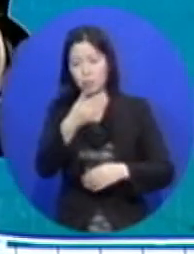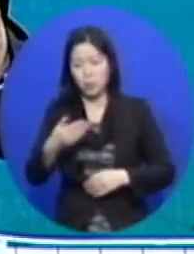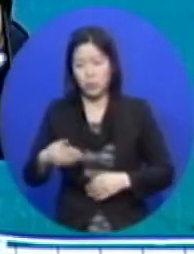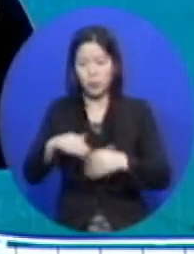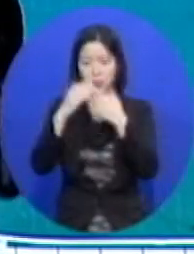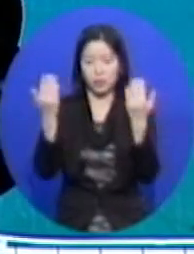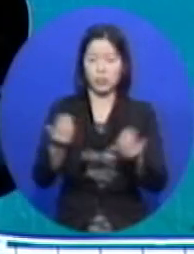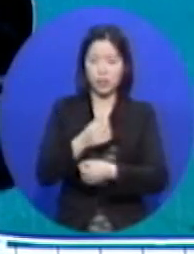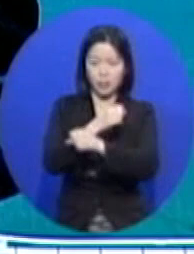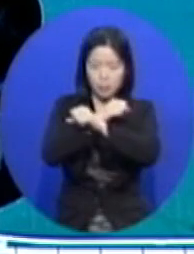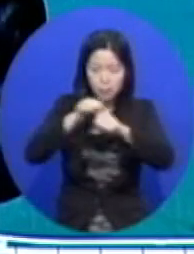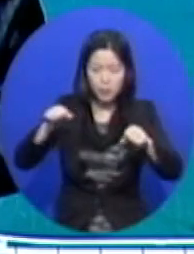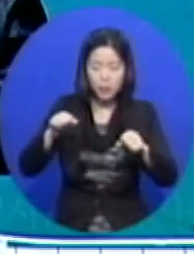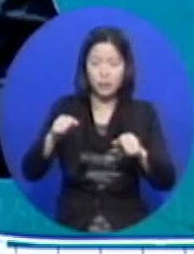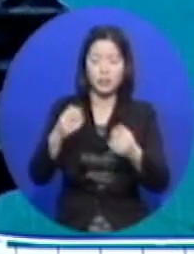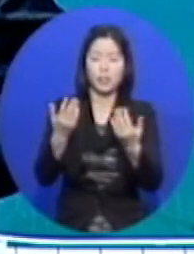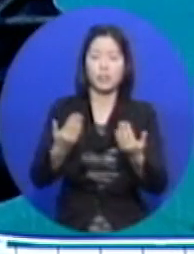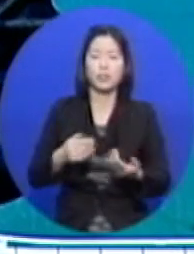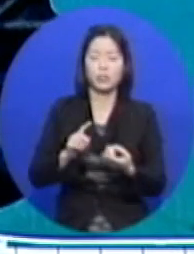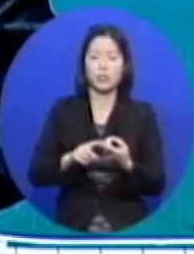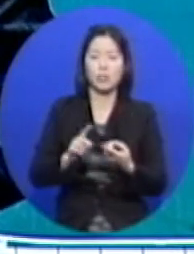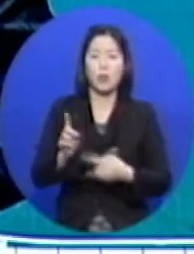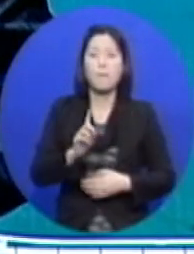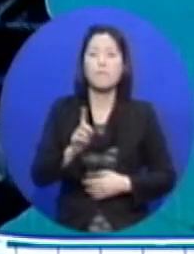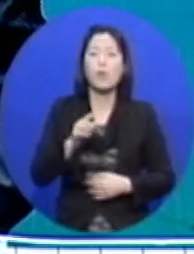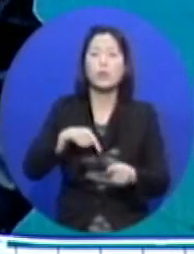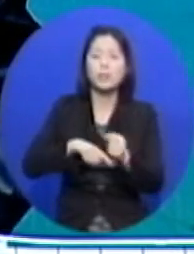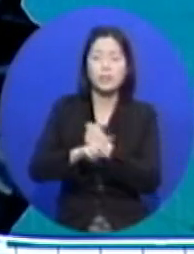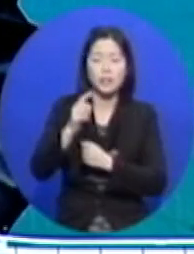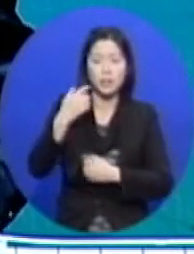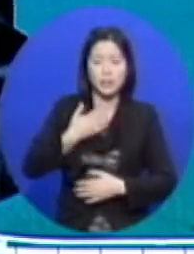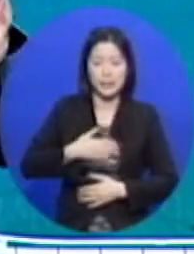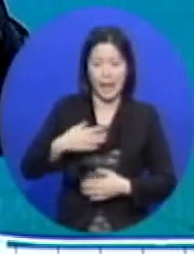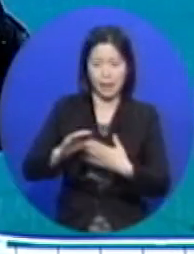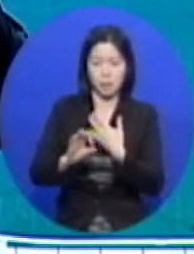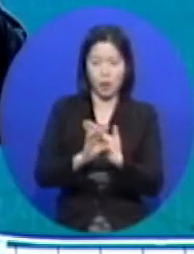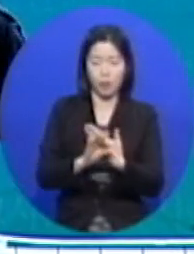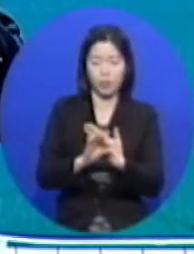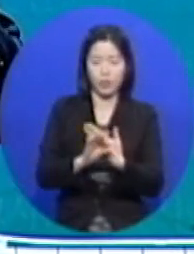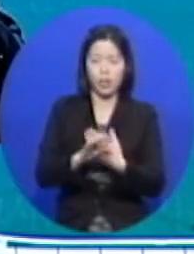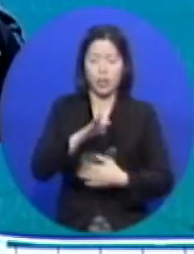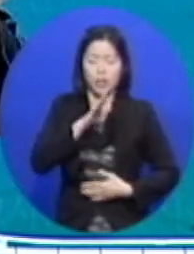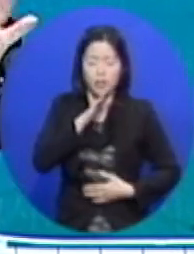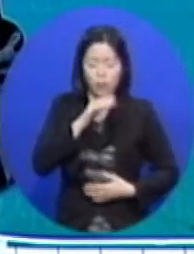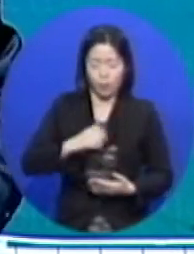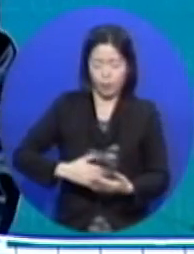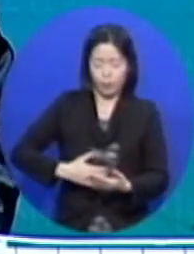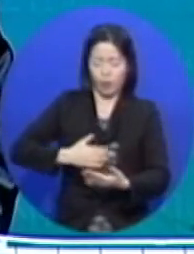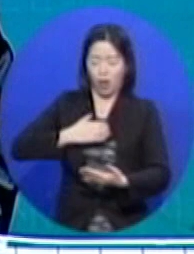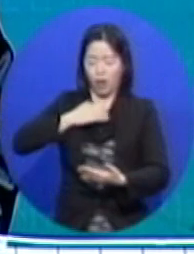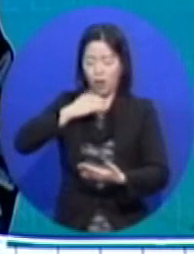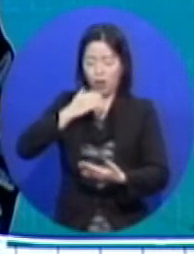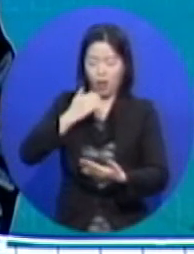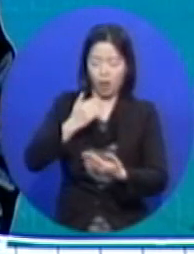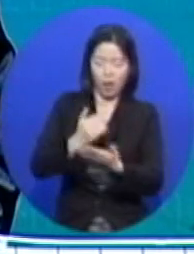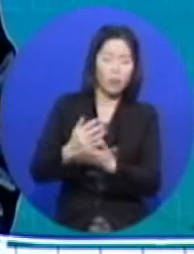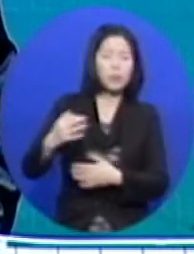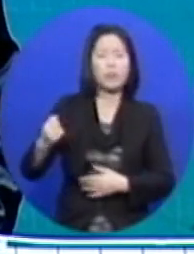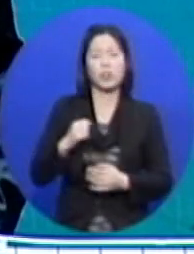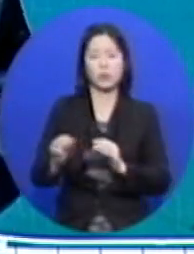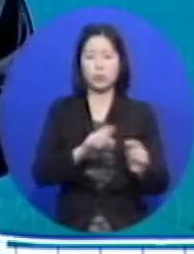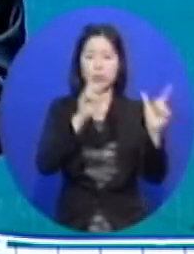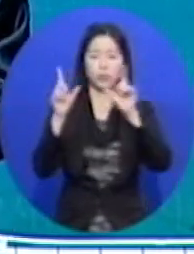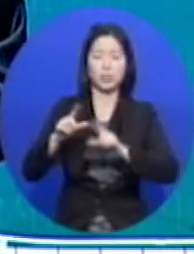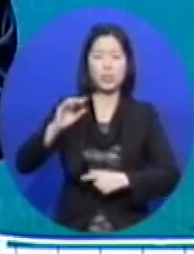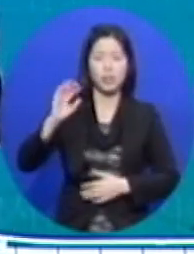것을 그게 뭘 말하는지 를 정말 알고 나면 정말 감격과 감동으로 사는 거죠